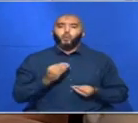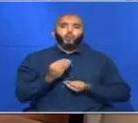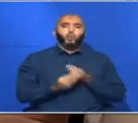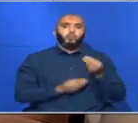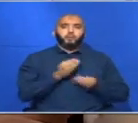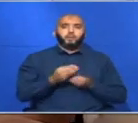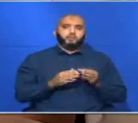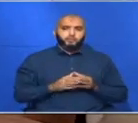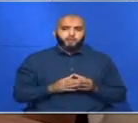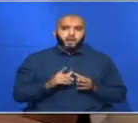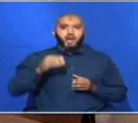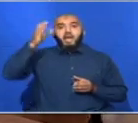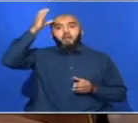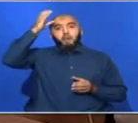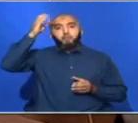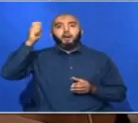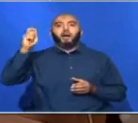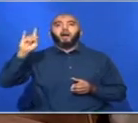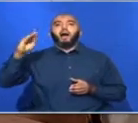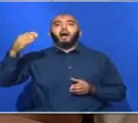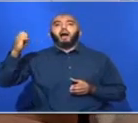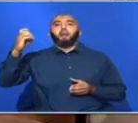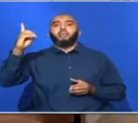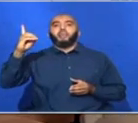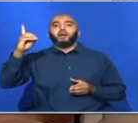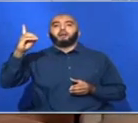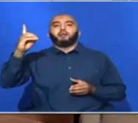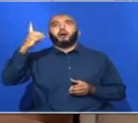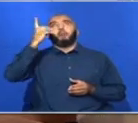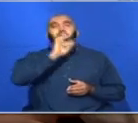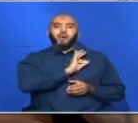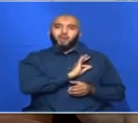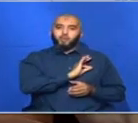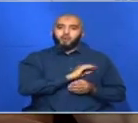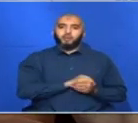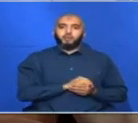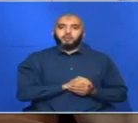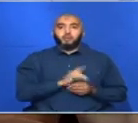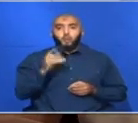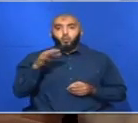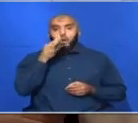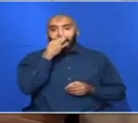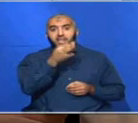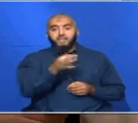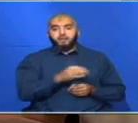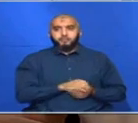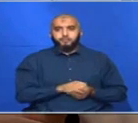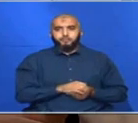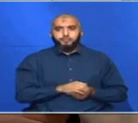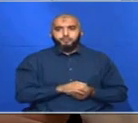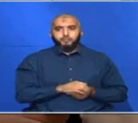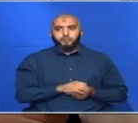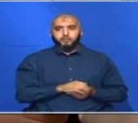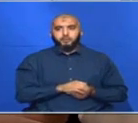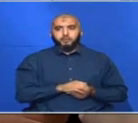الامام احمد بن حنبل رحمه الله يعني هذا كلام ورد عن يعني السلف الصالح